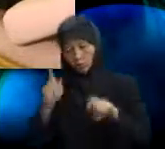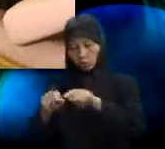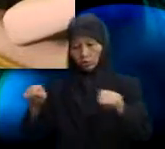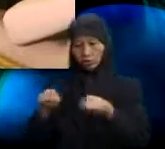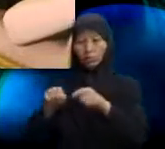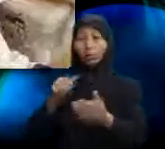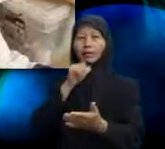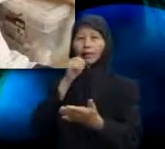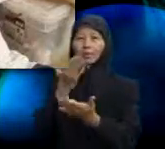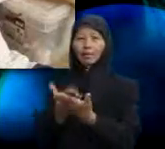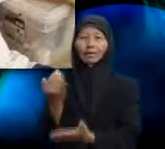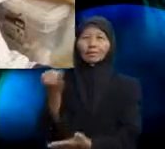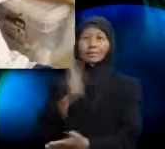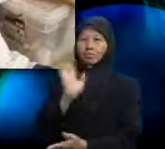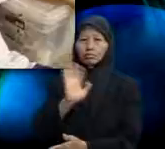yang tidak sesuai.